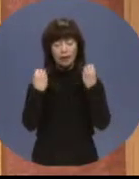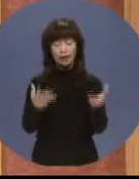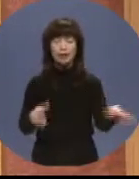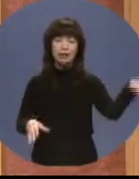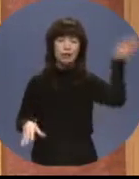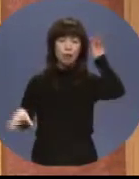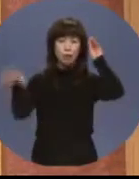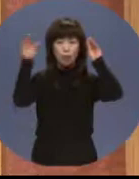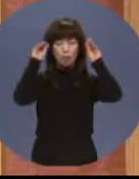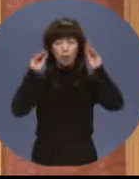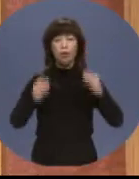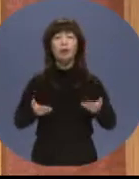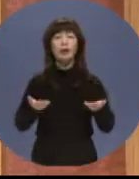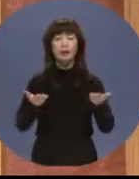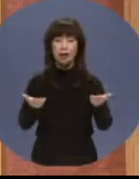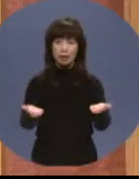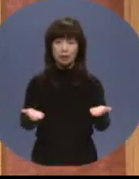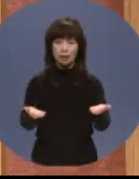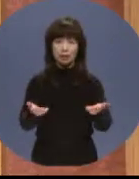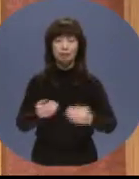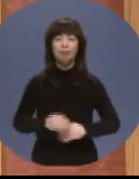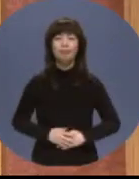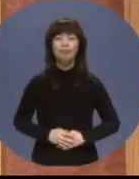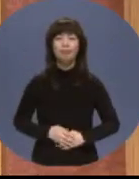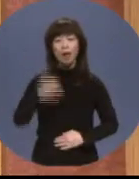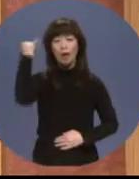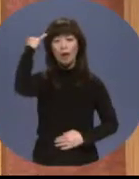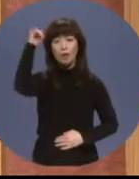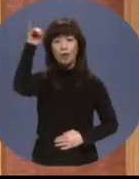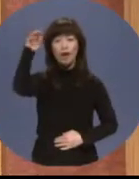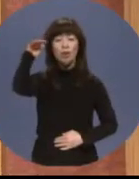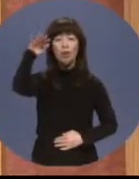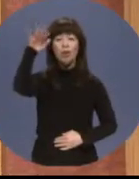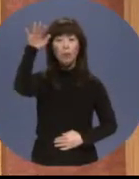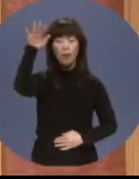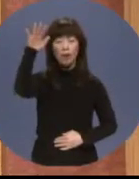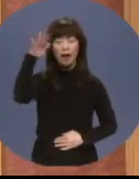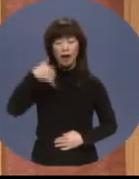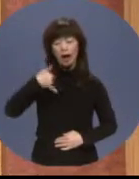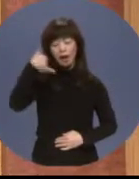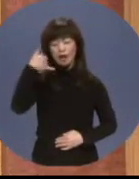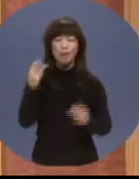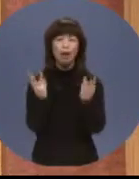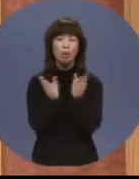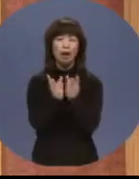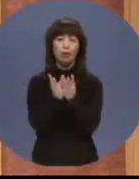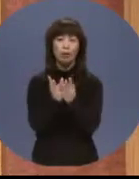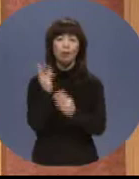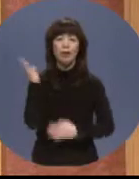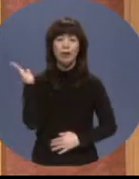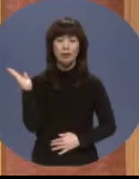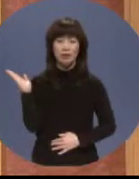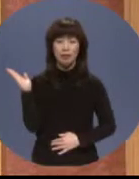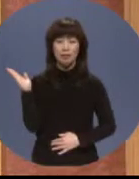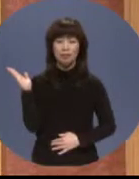お伝えしています。ご意見ご希望がございましたら、電話